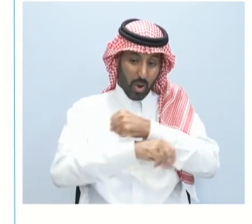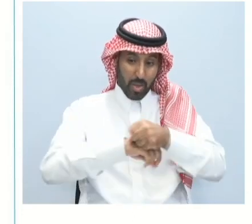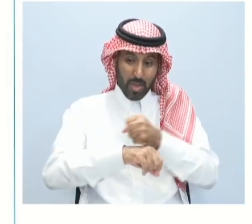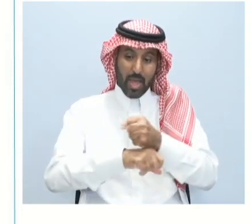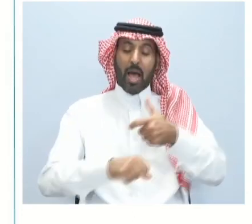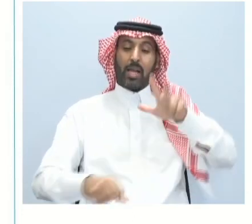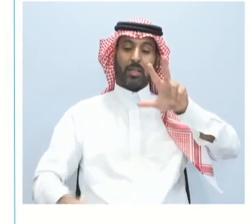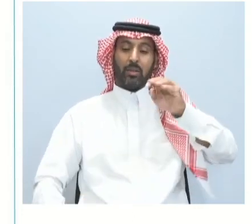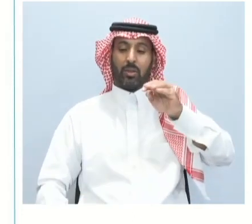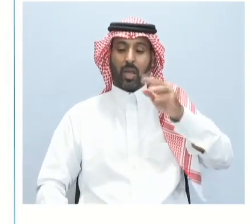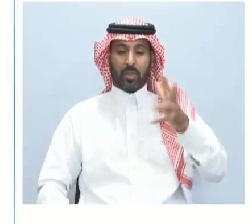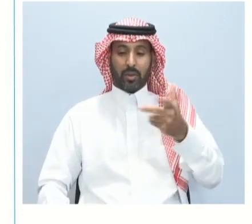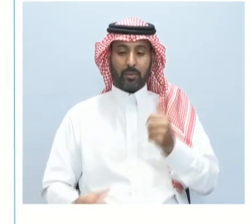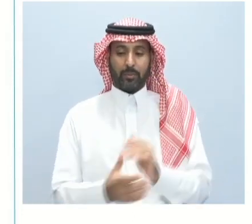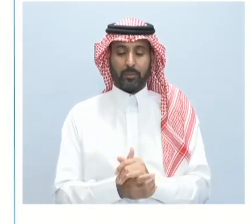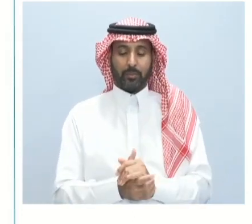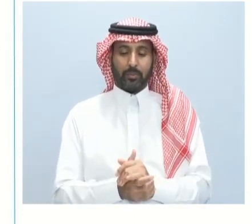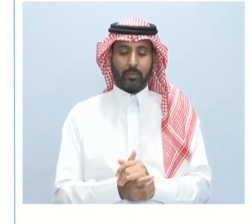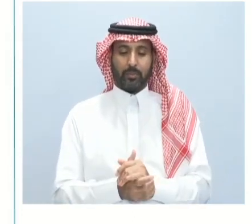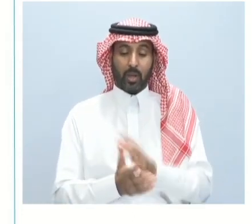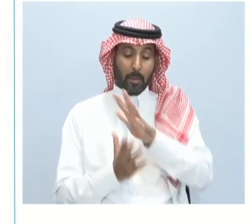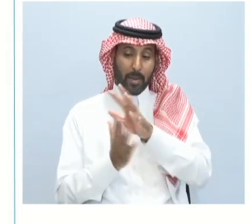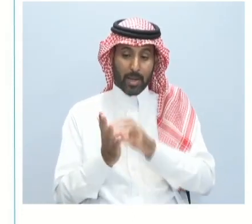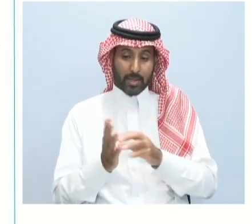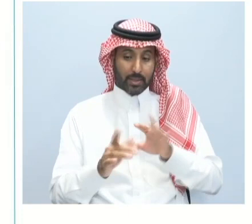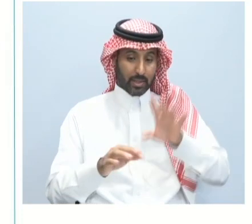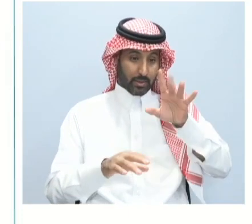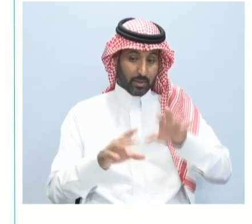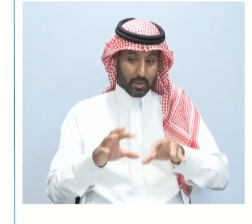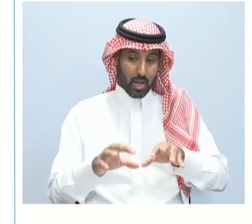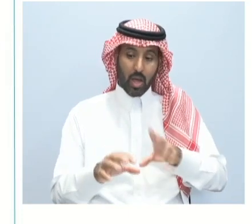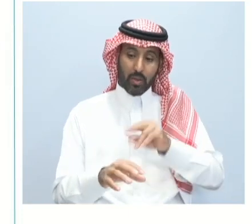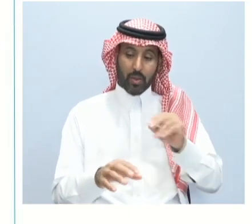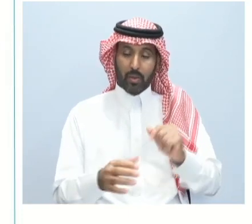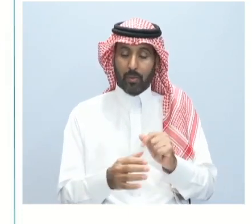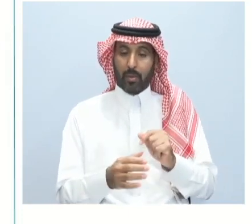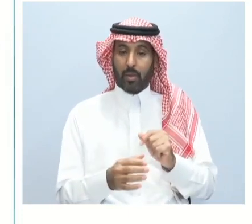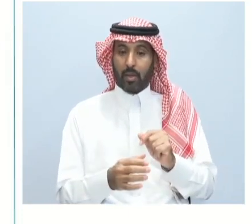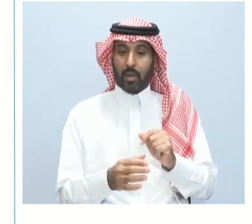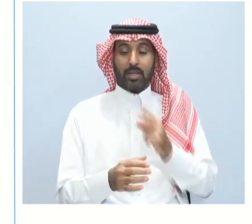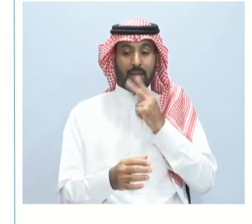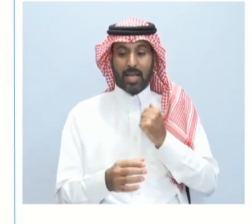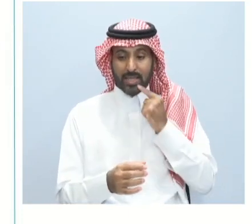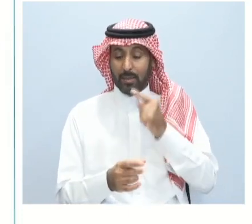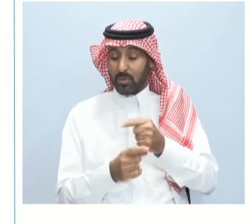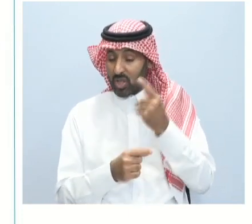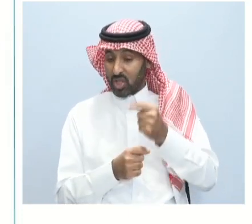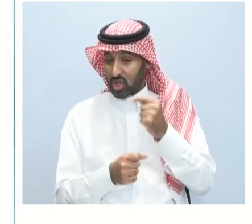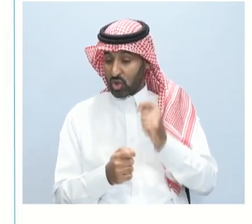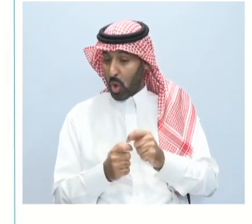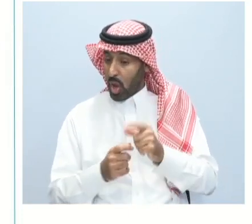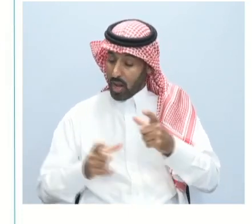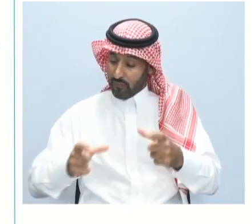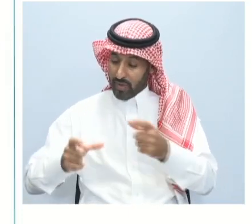والبرمجه الرياضيه اخذنا مثال عملي لتحسين مشكله تشكيل الفريق وقمنا بحل